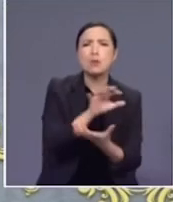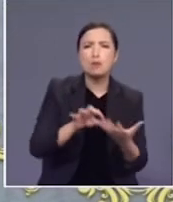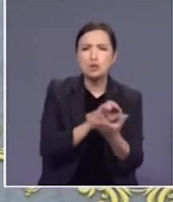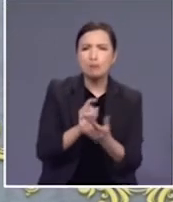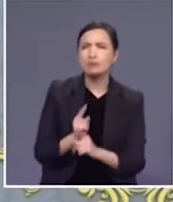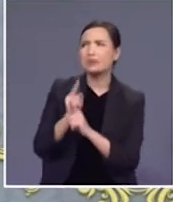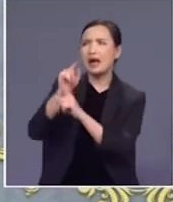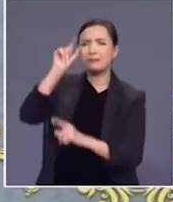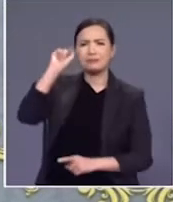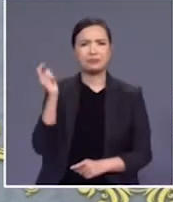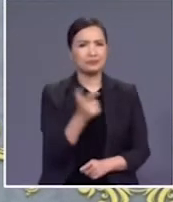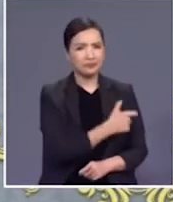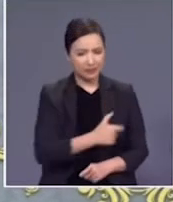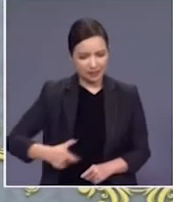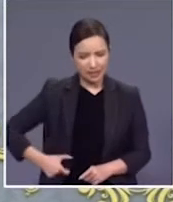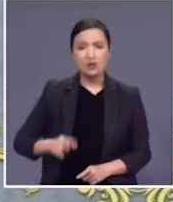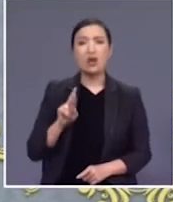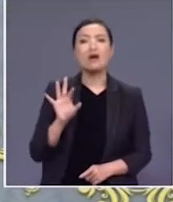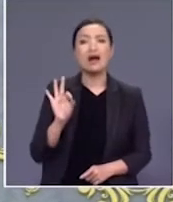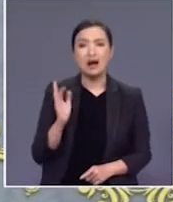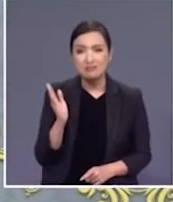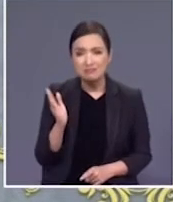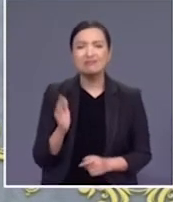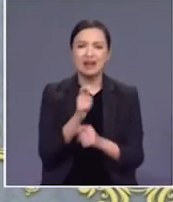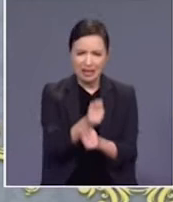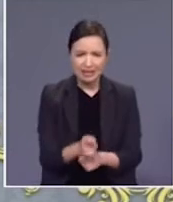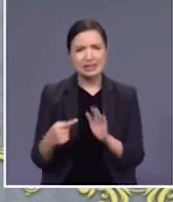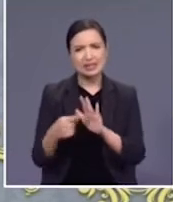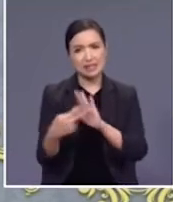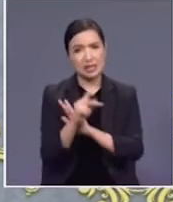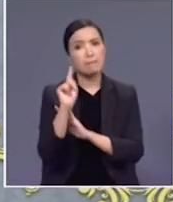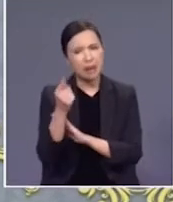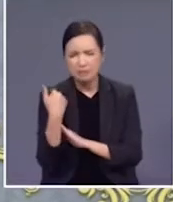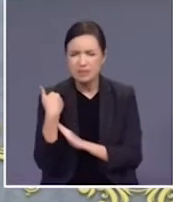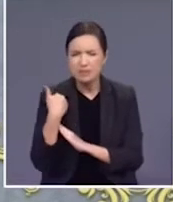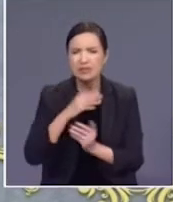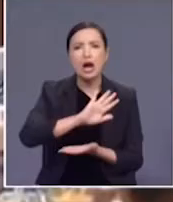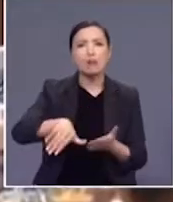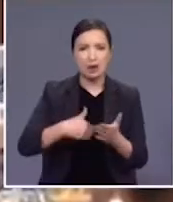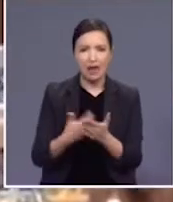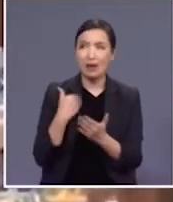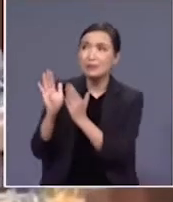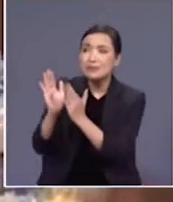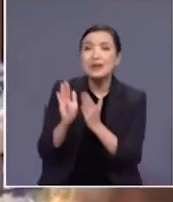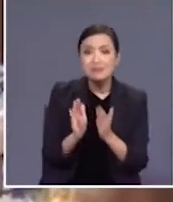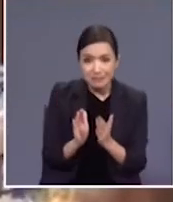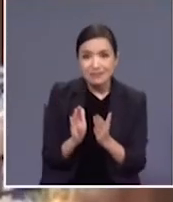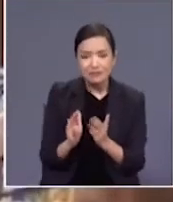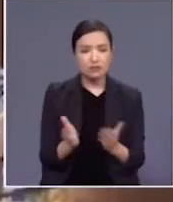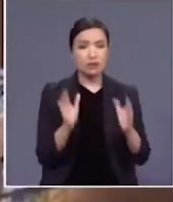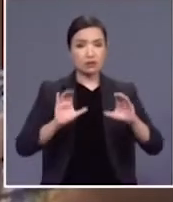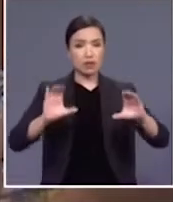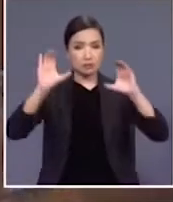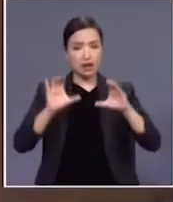ของพระบาทสมเด็จพระเจ้าอยู่หัวรัชกาลที่9นะครับเรื่องเกษตรที่ใหม่ก็มีอะไรก็มีทั้งหมดนะครับนอกจากนี้รัฐบาลก็มีการ